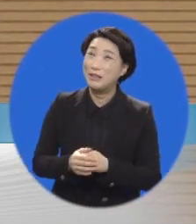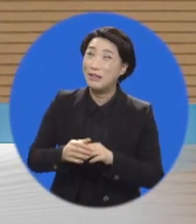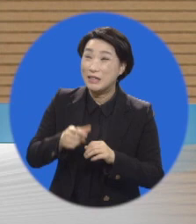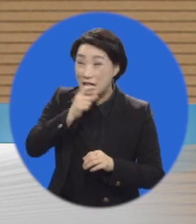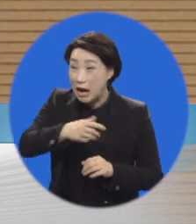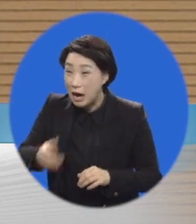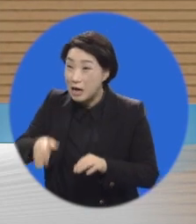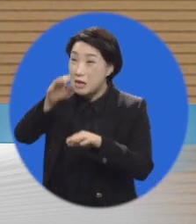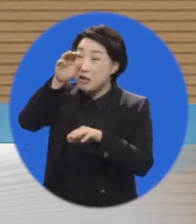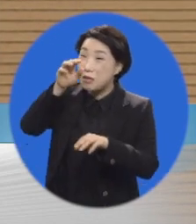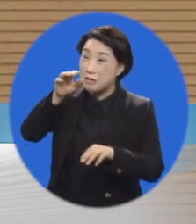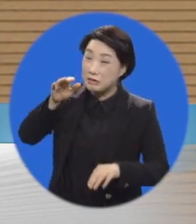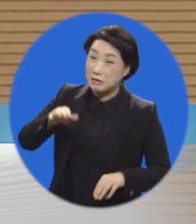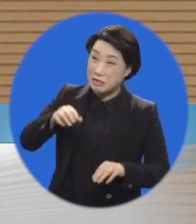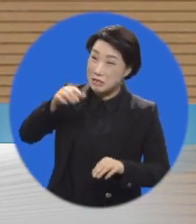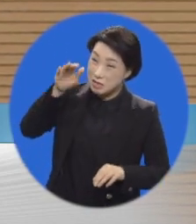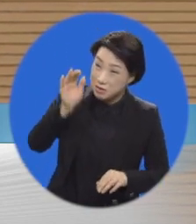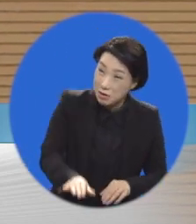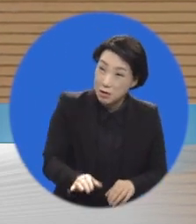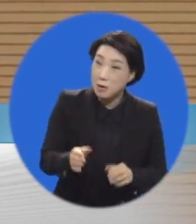밟아서 법궤가 물에 빠지면요